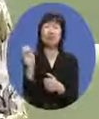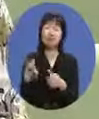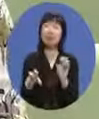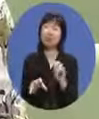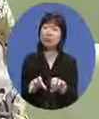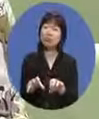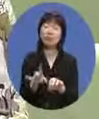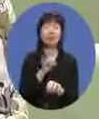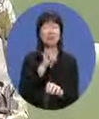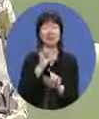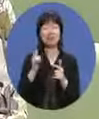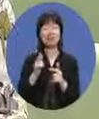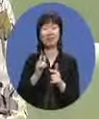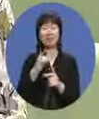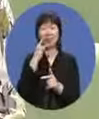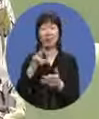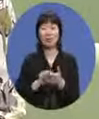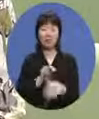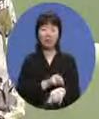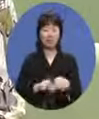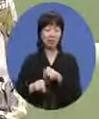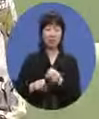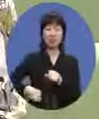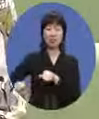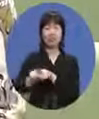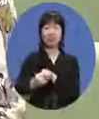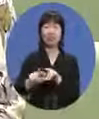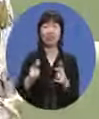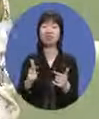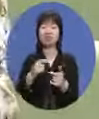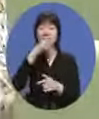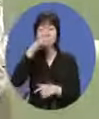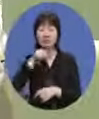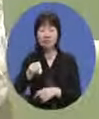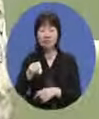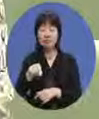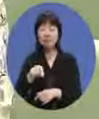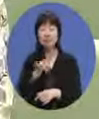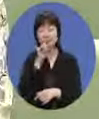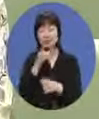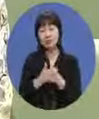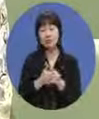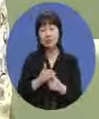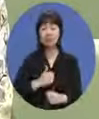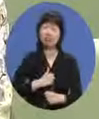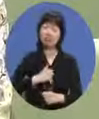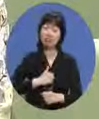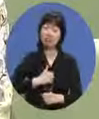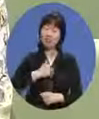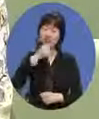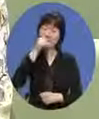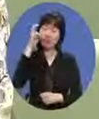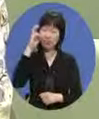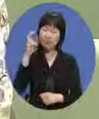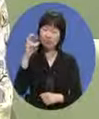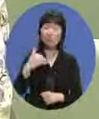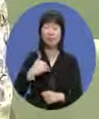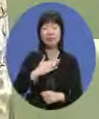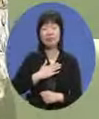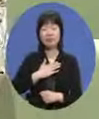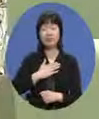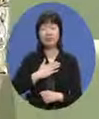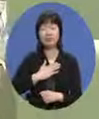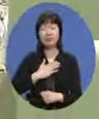필요라는 거는 아니고 엄마가 막 문제를 나서 해결해 줘야 그런 것도 게 아니고 아니고요. 그냥 네가 어쨌든 안 되니까 화가 났겠구나. 내가